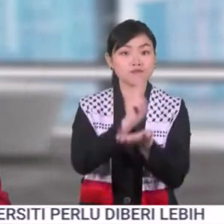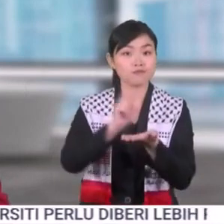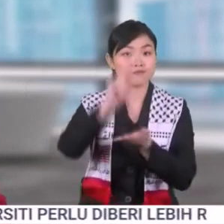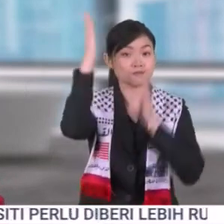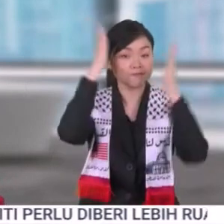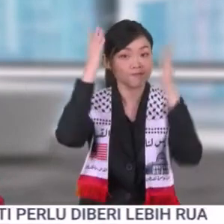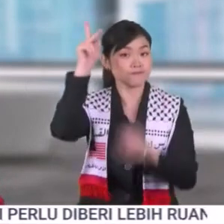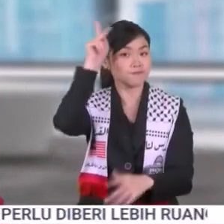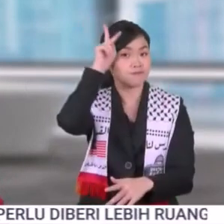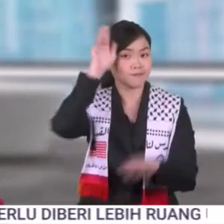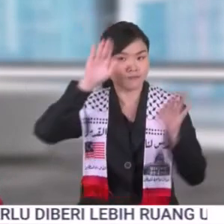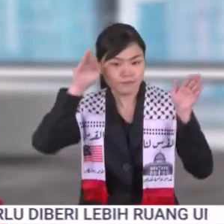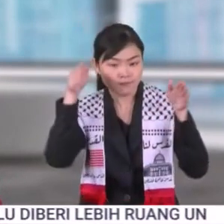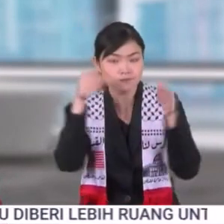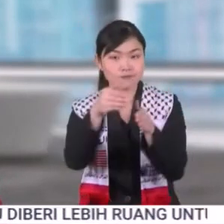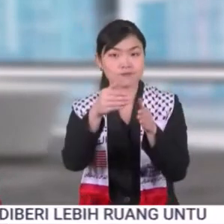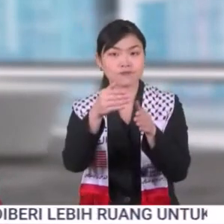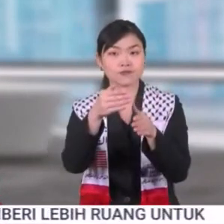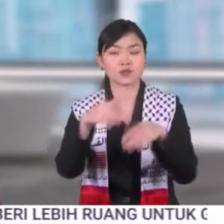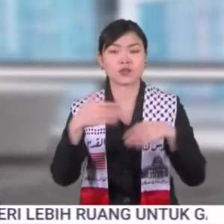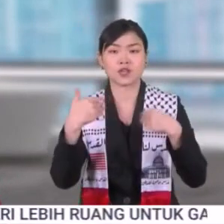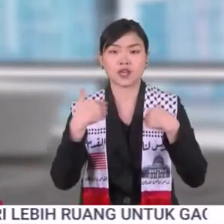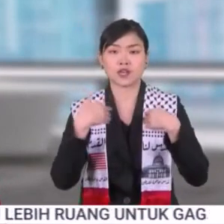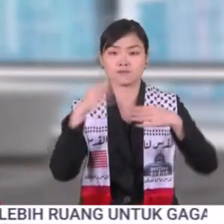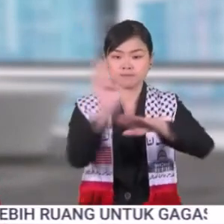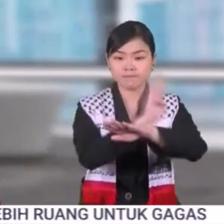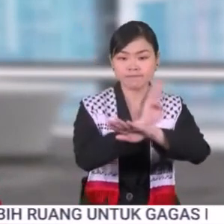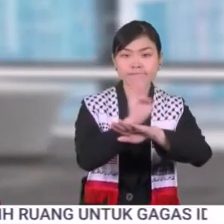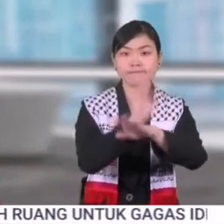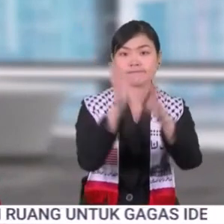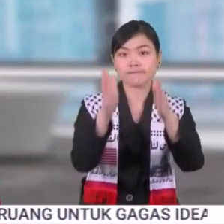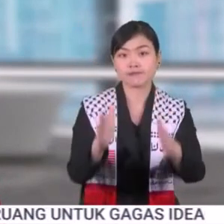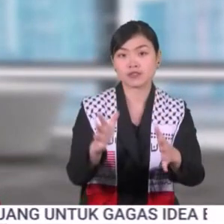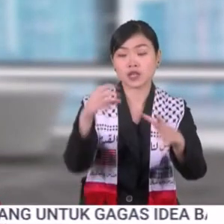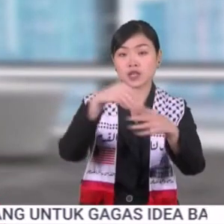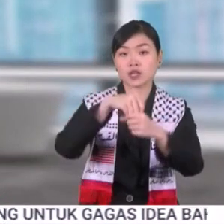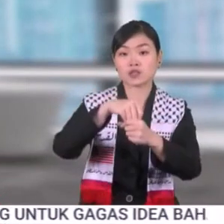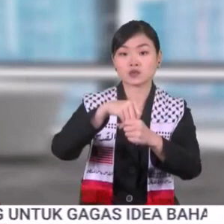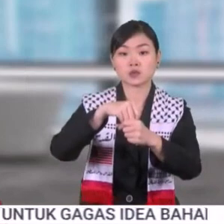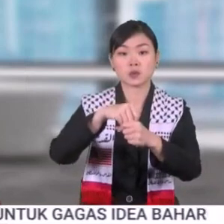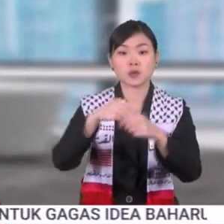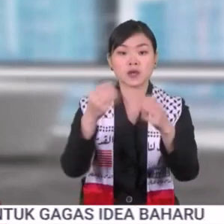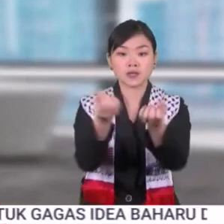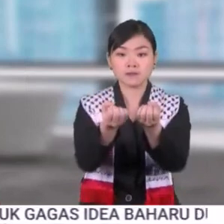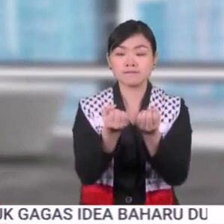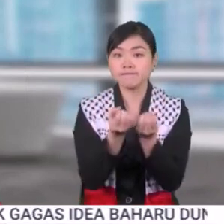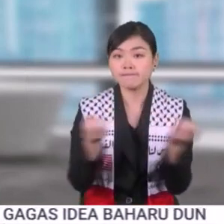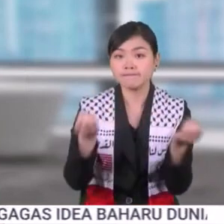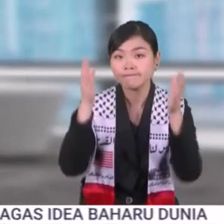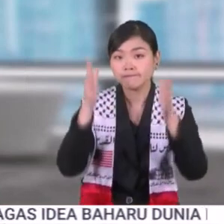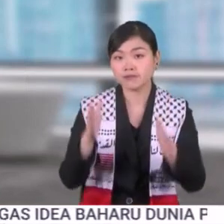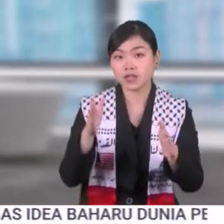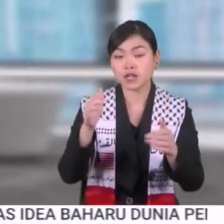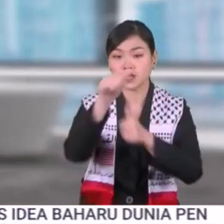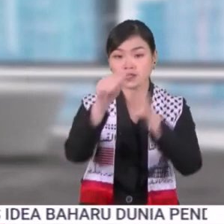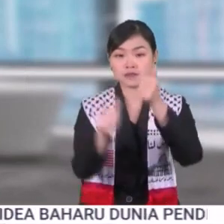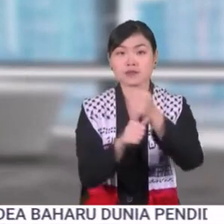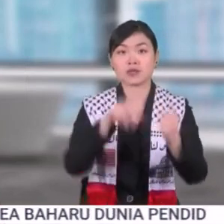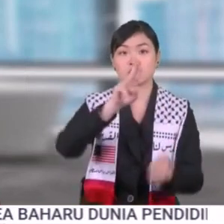Universiti Malaysia Kelantan fokus melahirkan Usahawan dalam kalangan mahasiswa menerusi